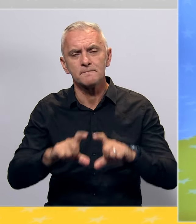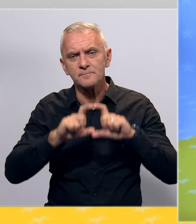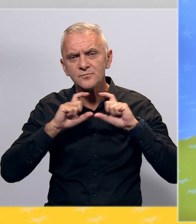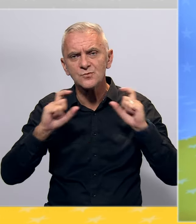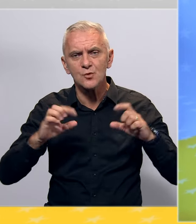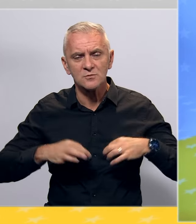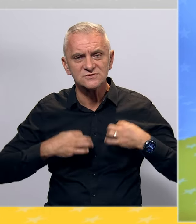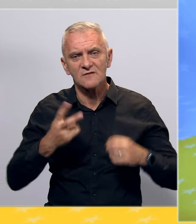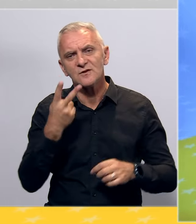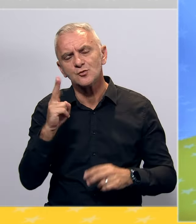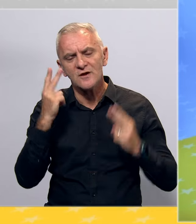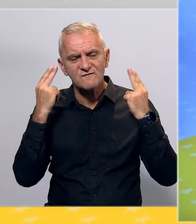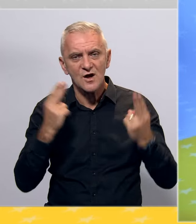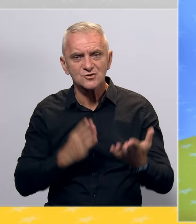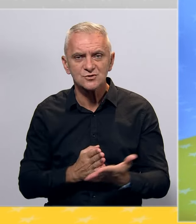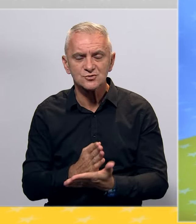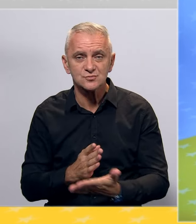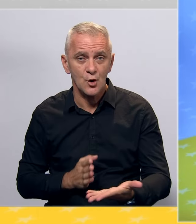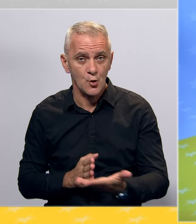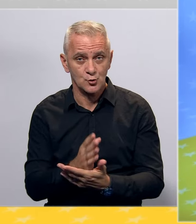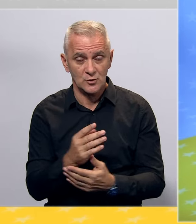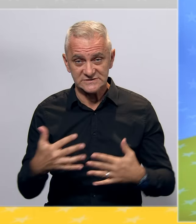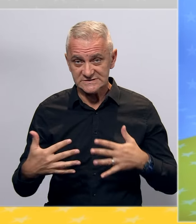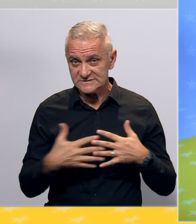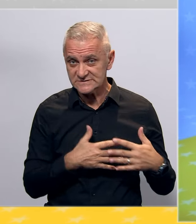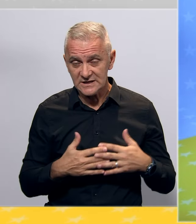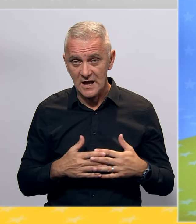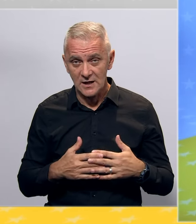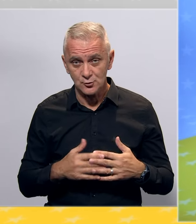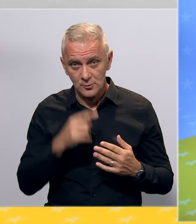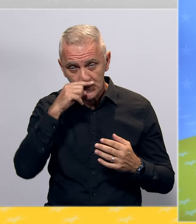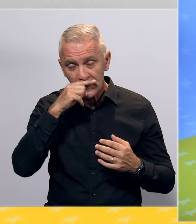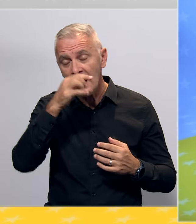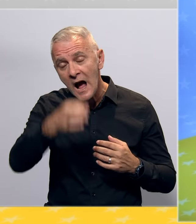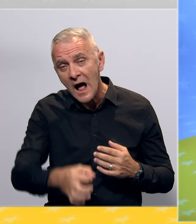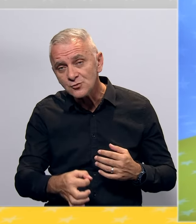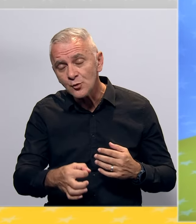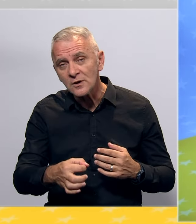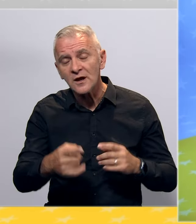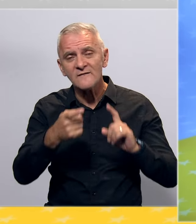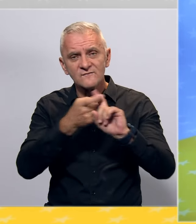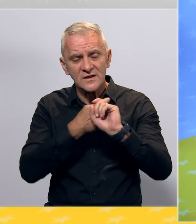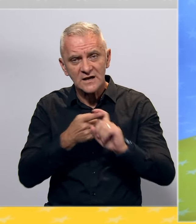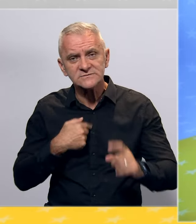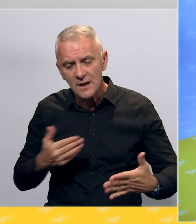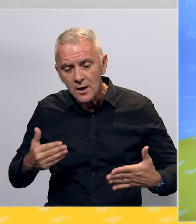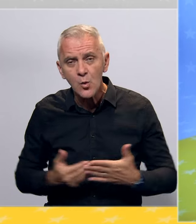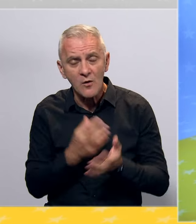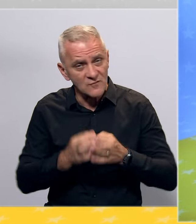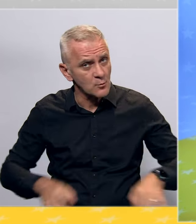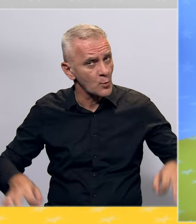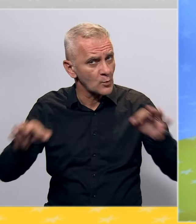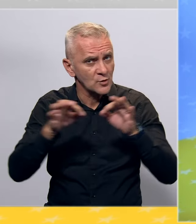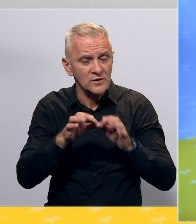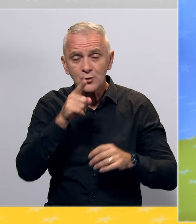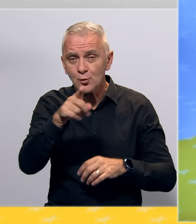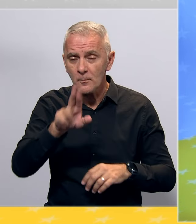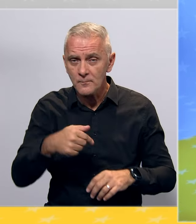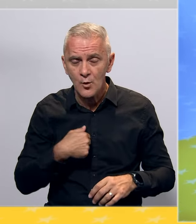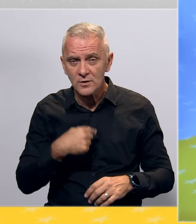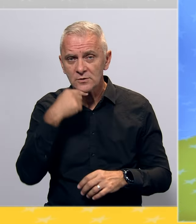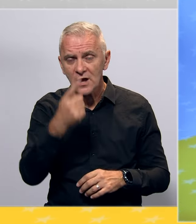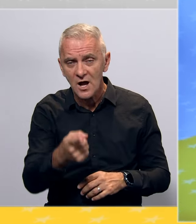drugih važnih službi. Kroz suradnju s višim razinama vlasti, kantonom i federacijom provodimo nove projekte, a tu moramo spomenuti